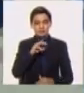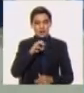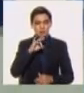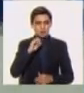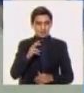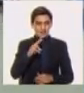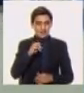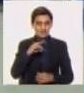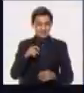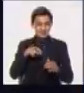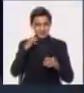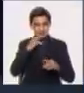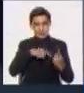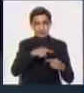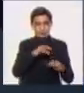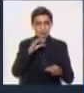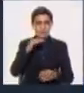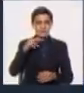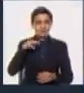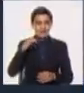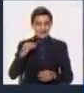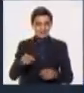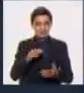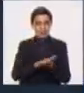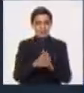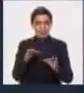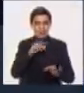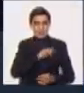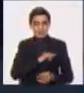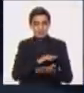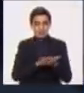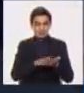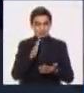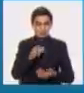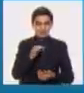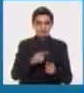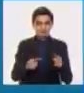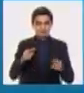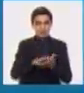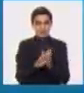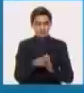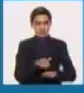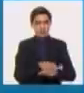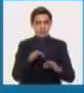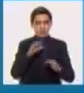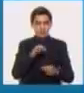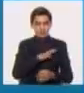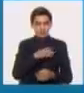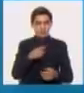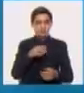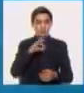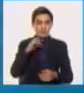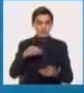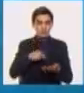қоры қазақстандық кәсіпкерлермен оффтей келісім шарттары негізінде жұмыс жасап келеді. Ұзақ мерзімді келісім өндірілген тауарларды сатып